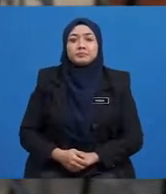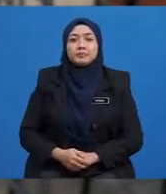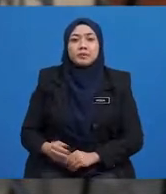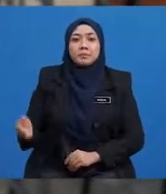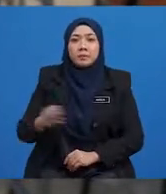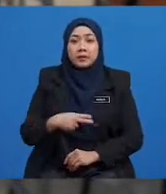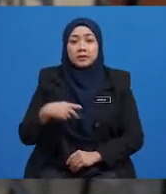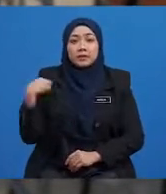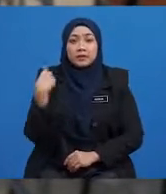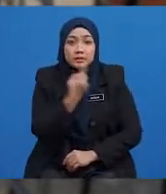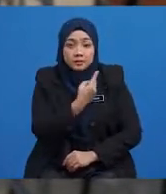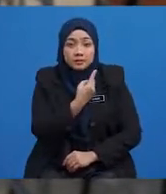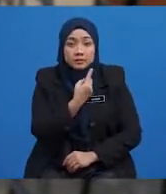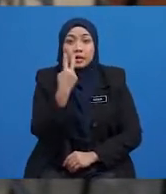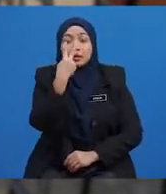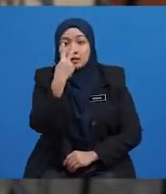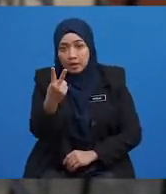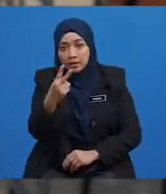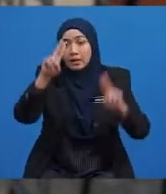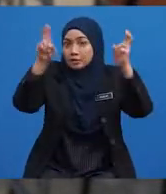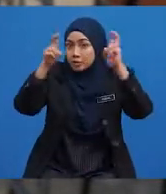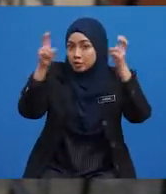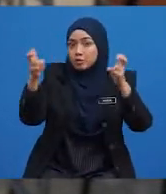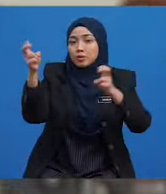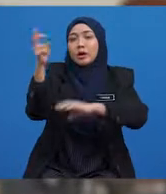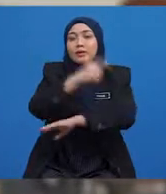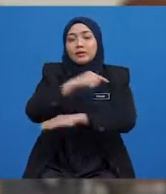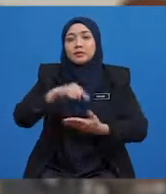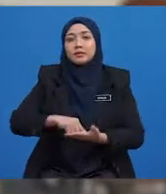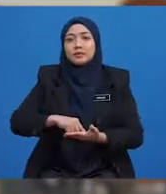meneroka tajuk pembelajaran pada hari ini.